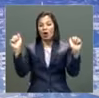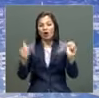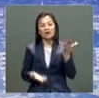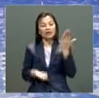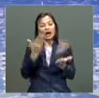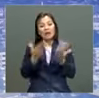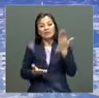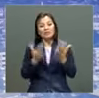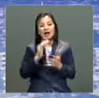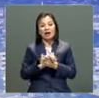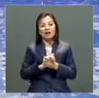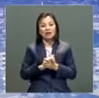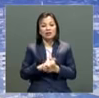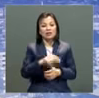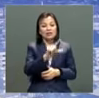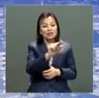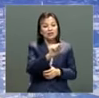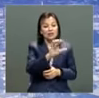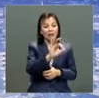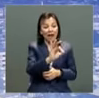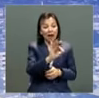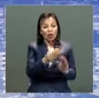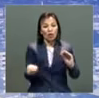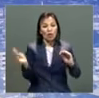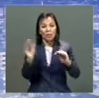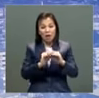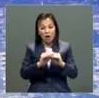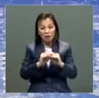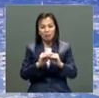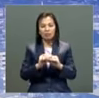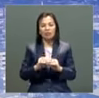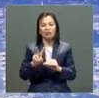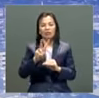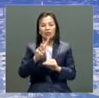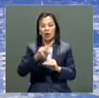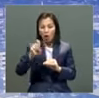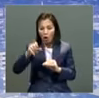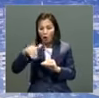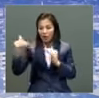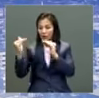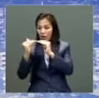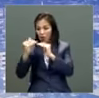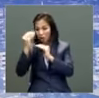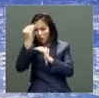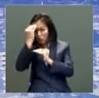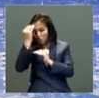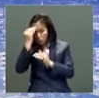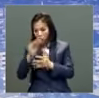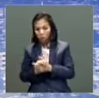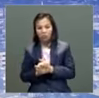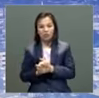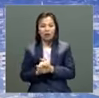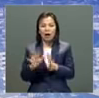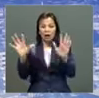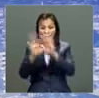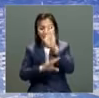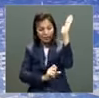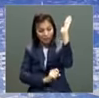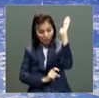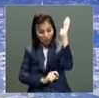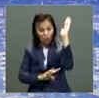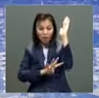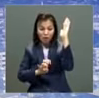ชื้อที่อยู่20กว่ามันอาจจะกลายเป็น100เหมือนอย่างที่ญี่ปุ่นเจอหรือเป็นหลักหลายร้อยเหมือนอย่างที่สิงคโปร์เจ